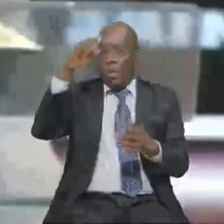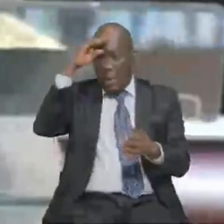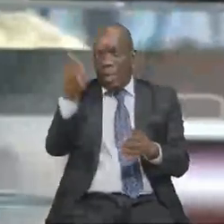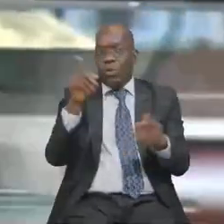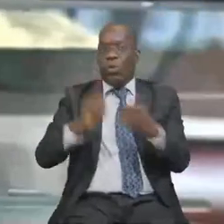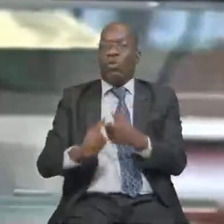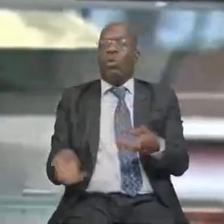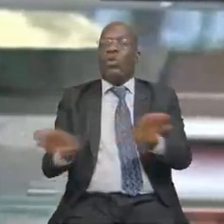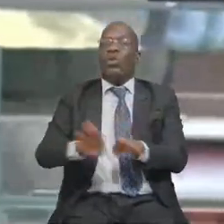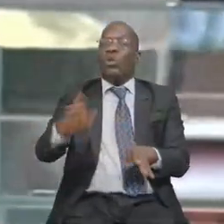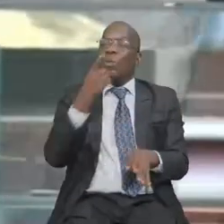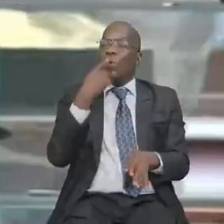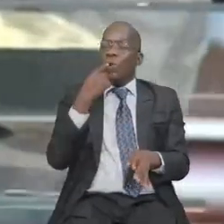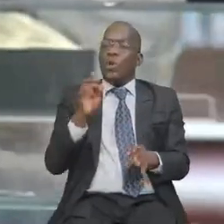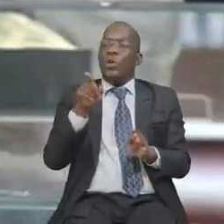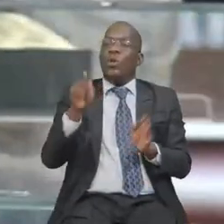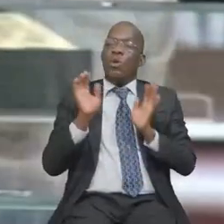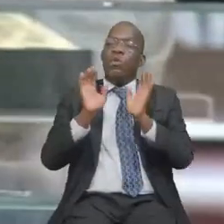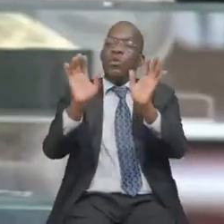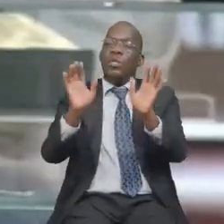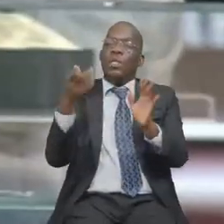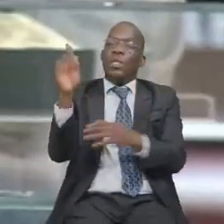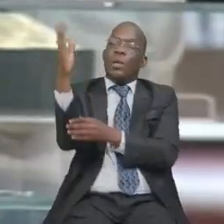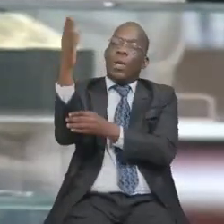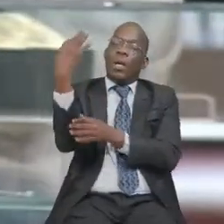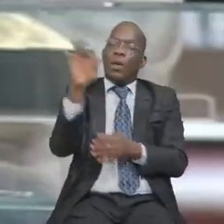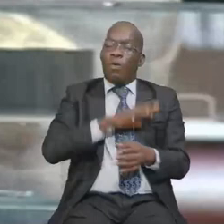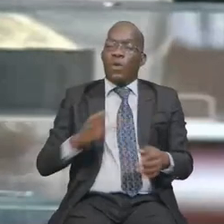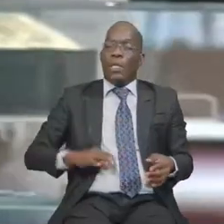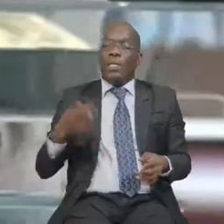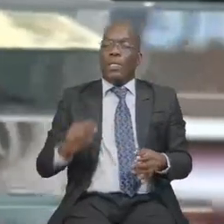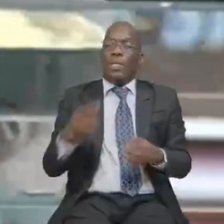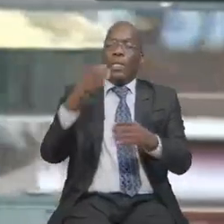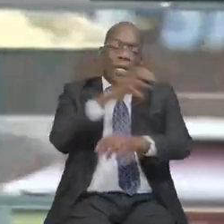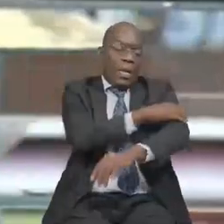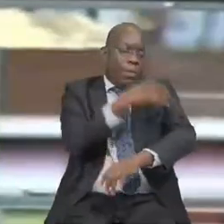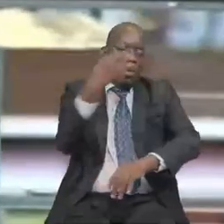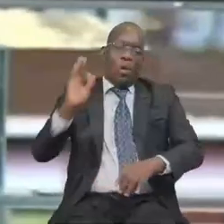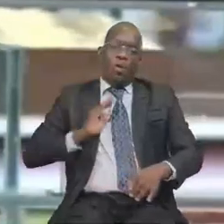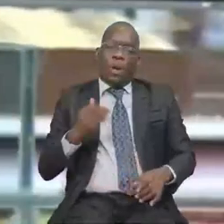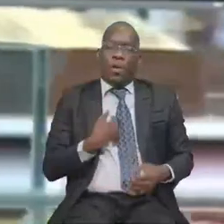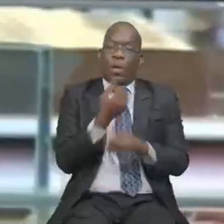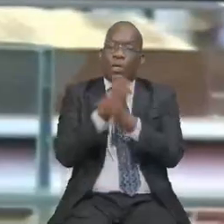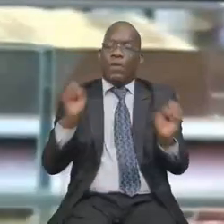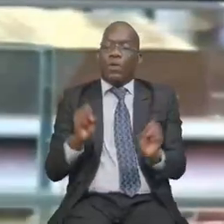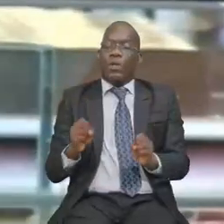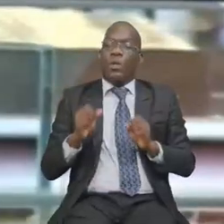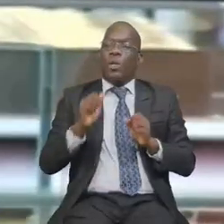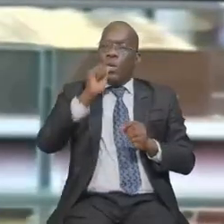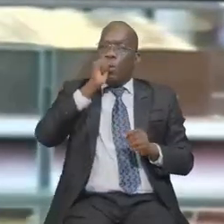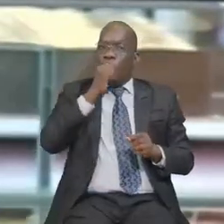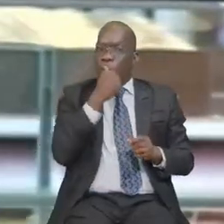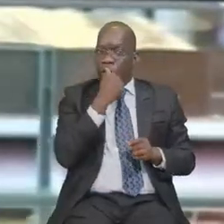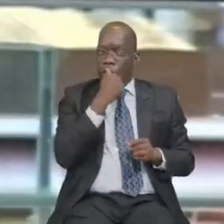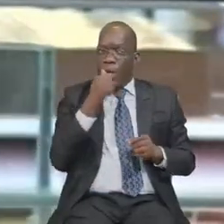élèves la bannière de Jésus-Christ. Le capitaine de notre salut. Persévère sous les